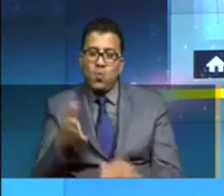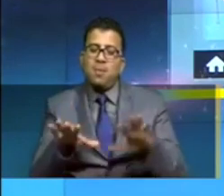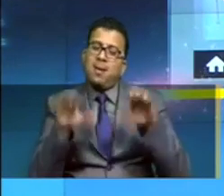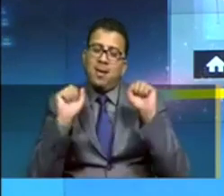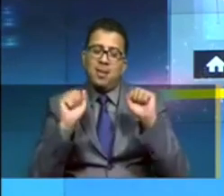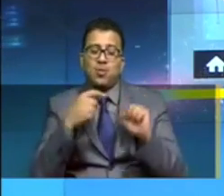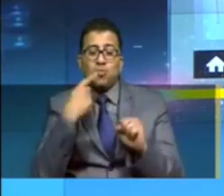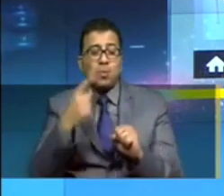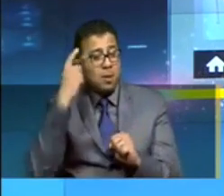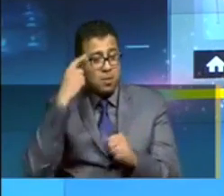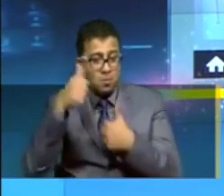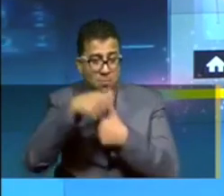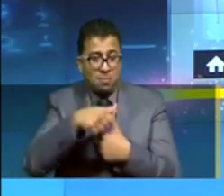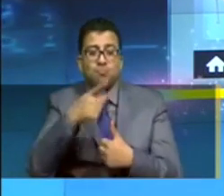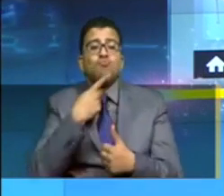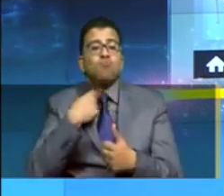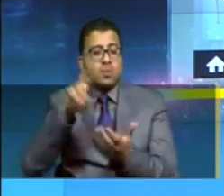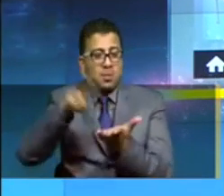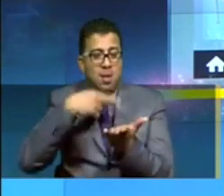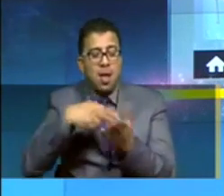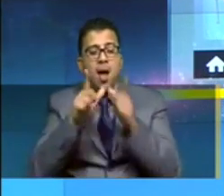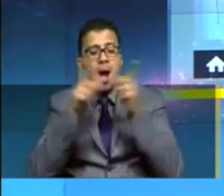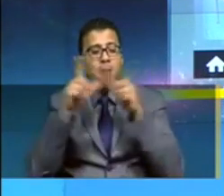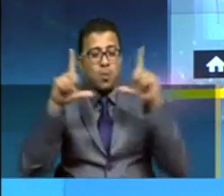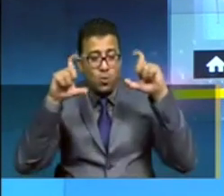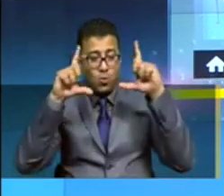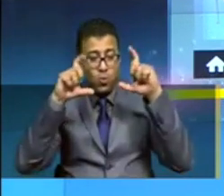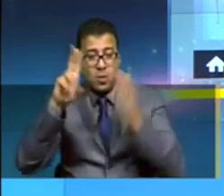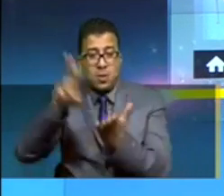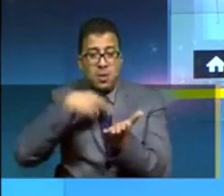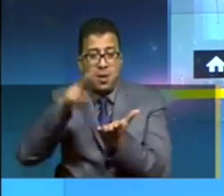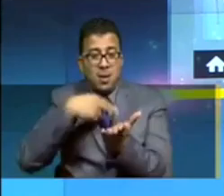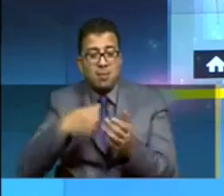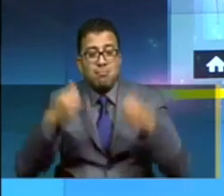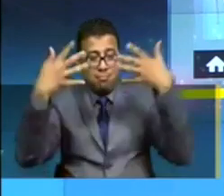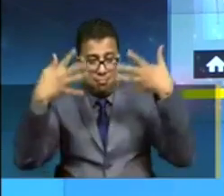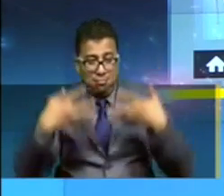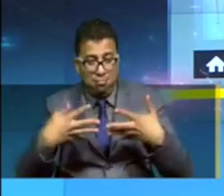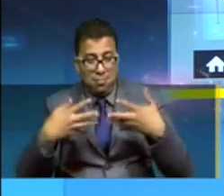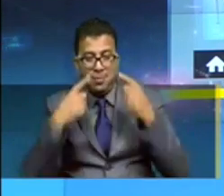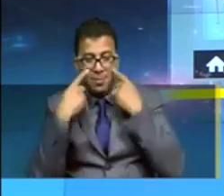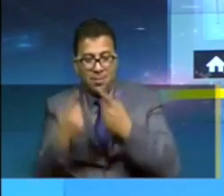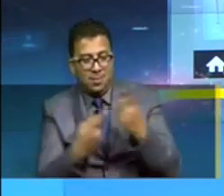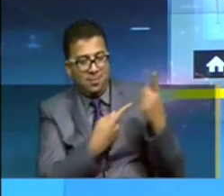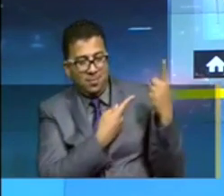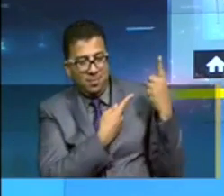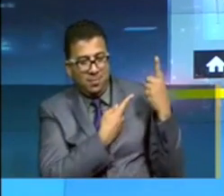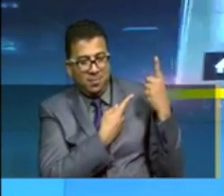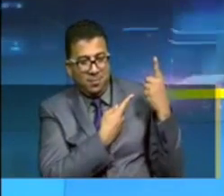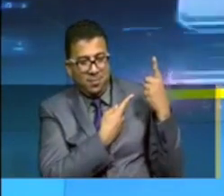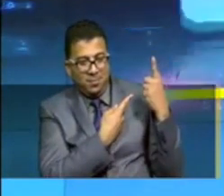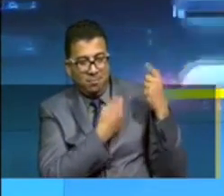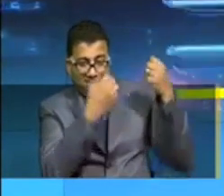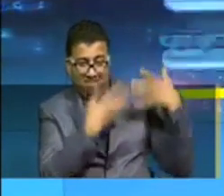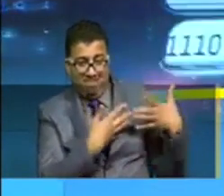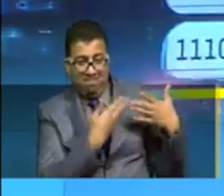اليوم، وبقي أن نذكركم بمشاركتنا أخباركم وصوركم بإرسالها عبر مواقع التواصل الخاصة بنا كما هي